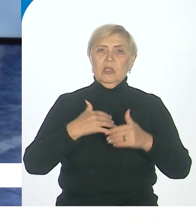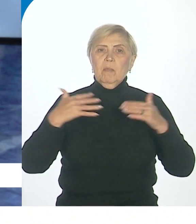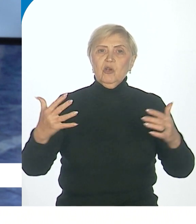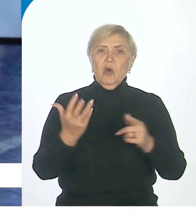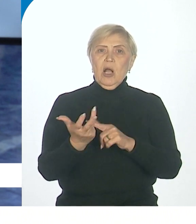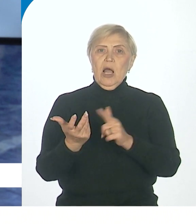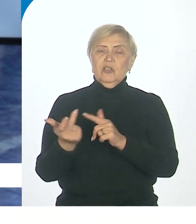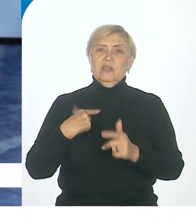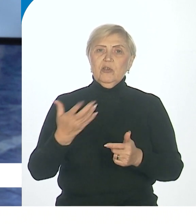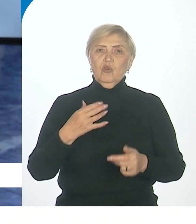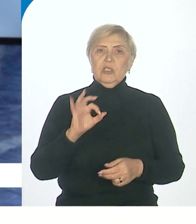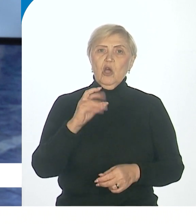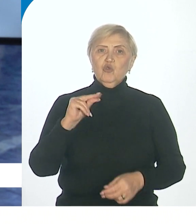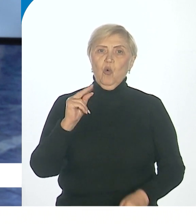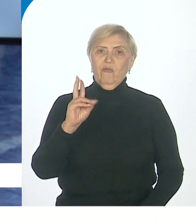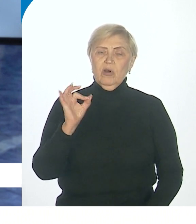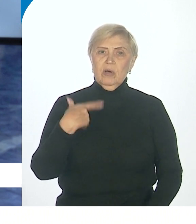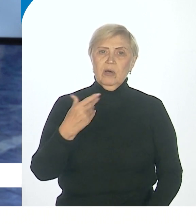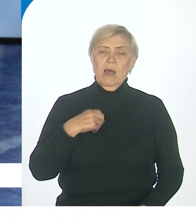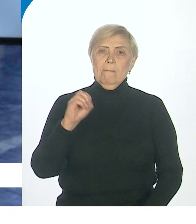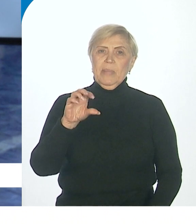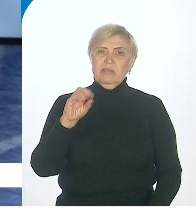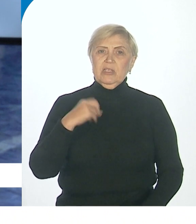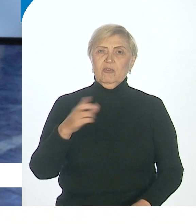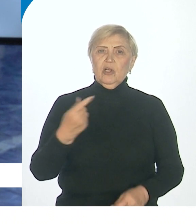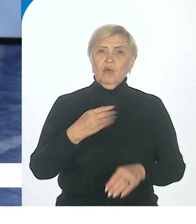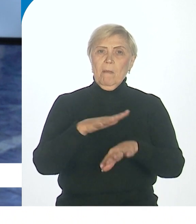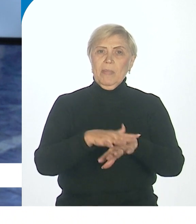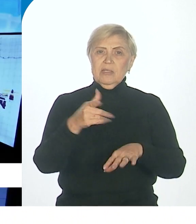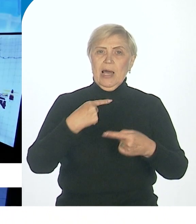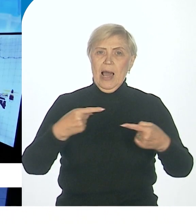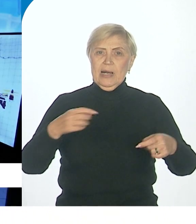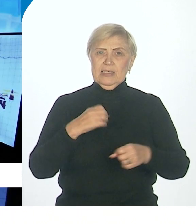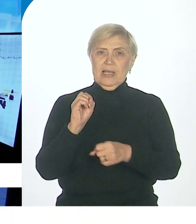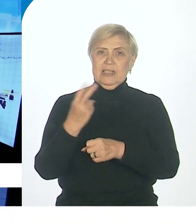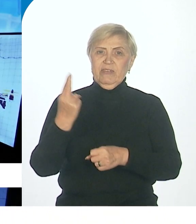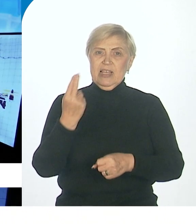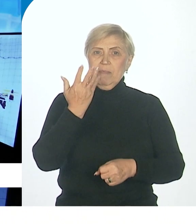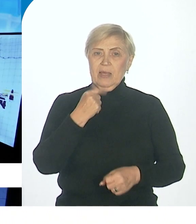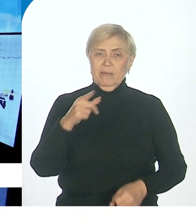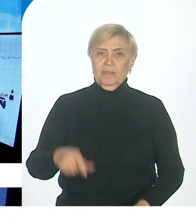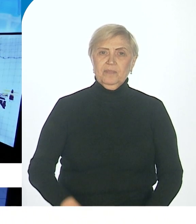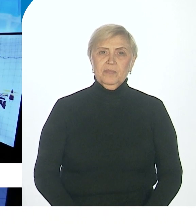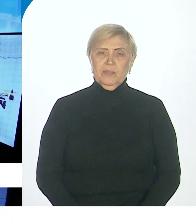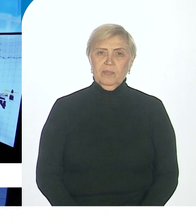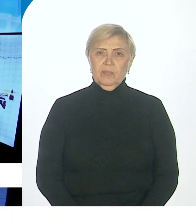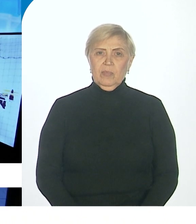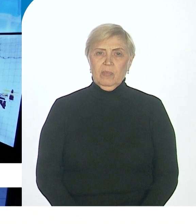количество очков. Там подсвечиваются базы разными цветами, и мы захватываем эти базы. Так, но